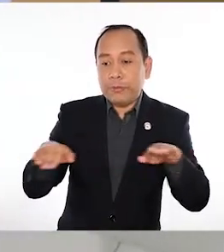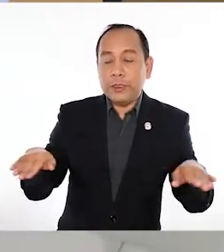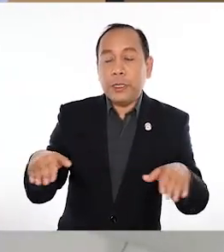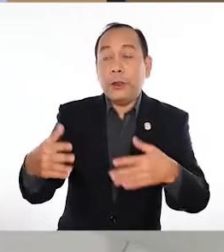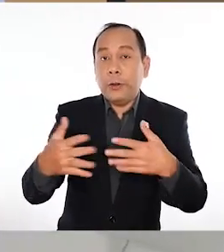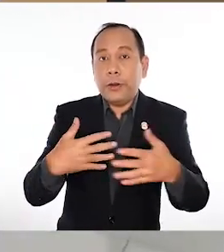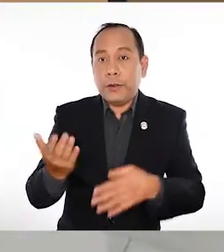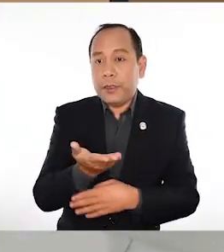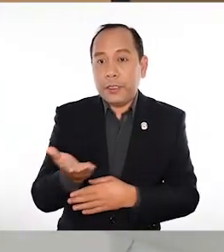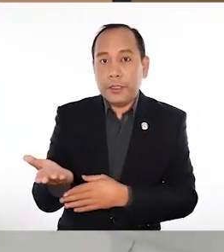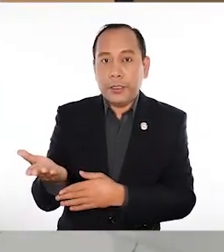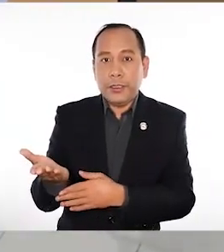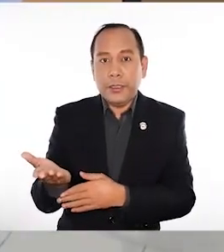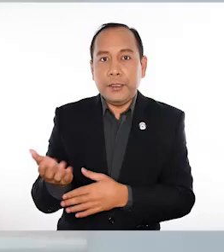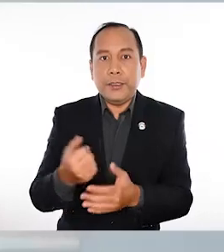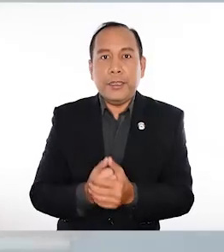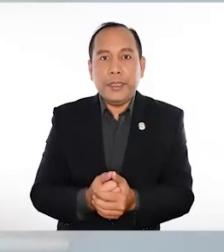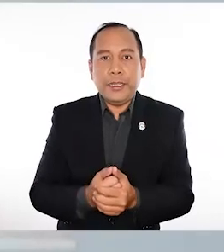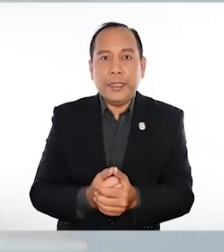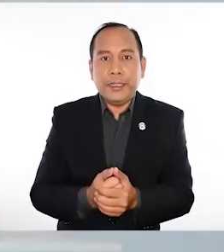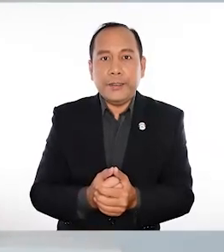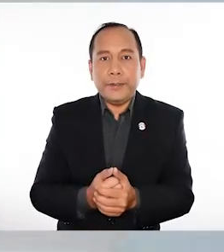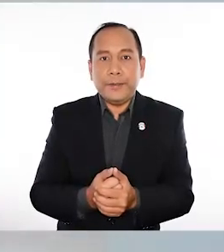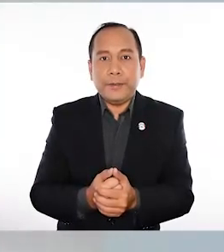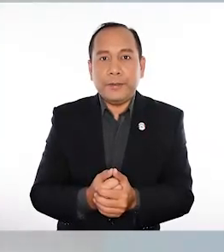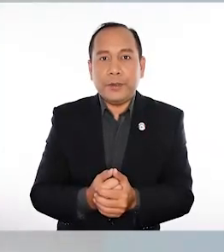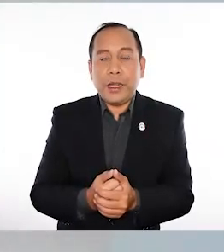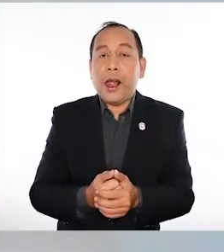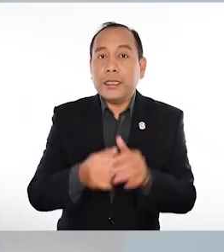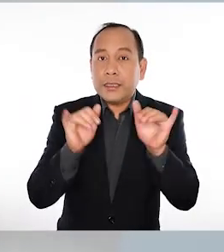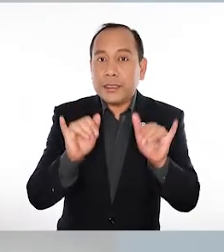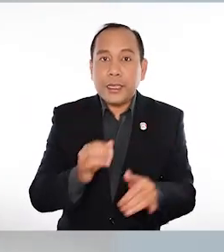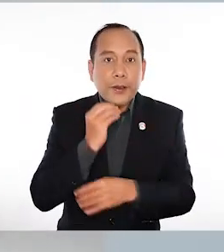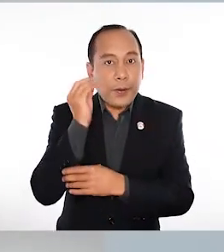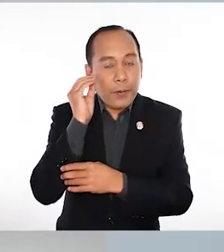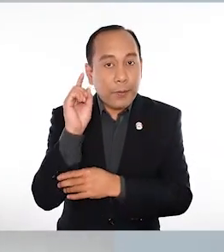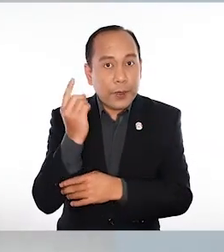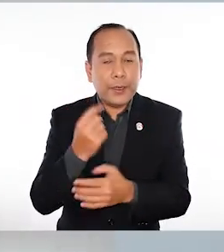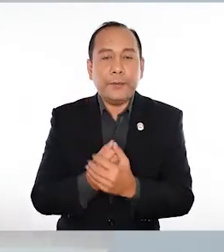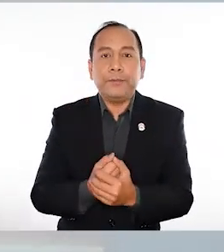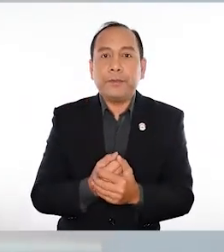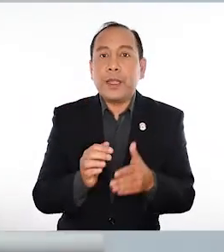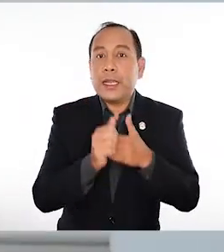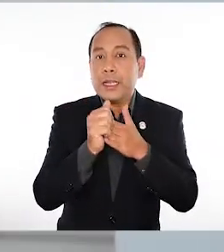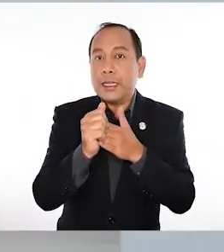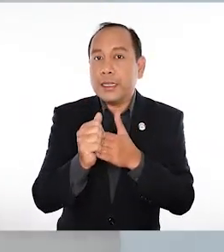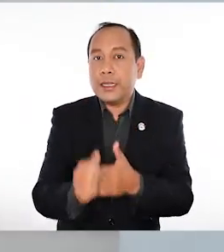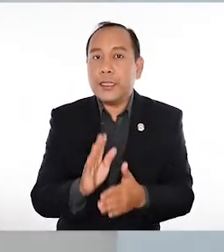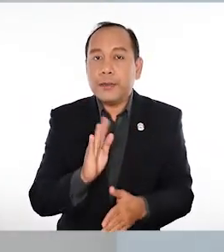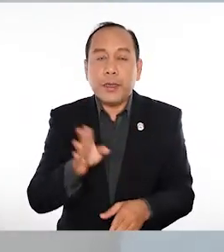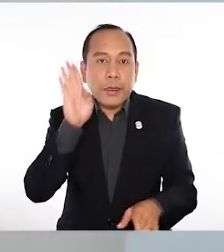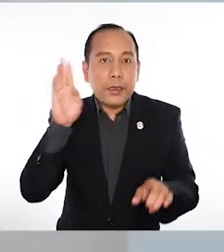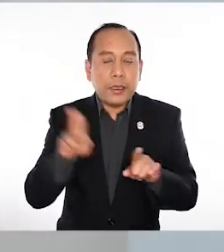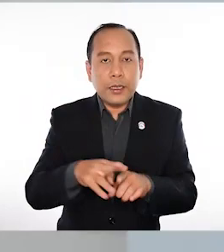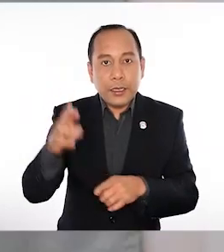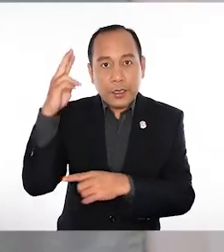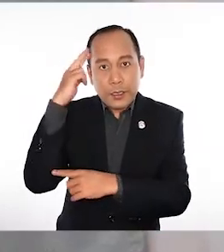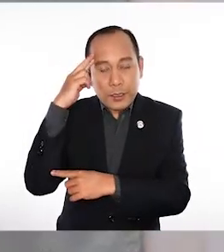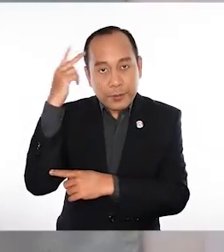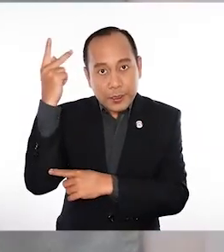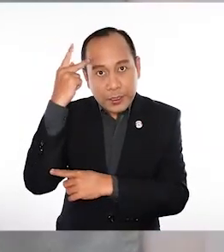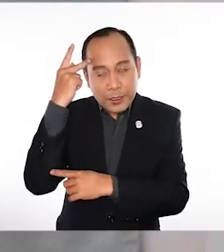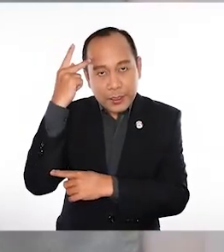kahit sila ay nasa school break. Ang nasabing aktibidad ay pinangunahan ni kapatid na Roderick Ipalisok